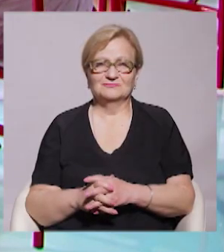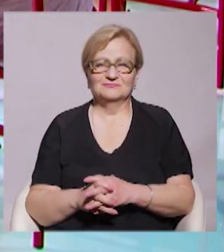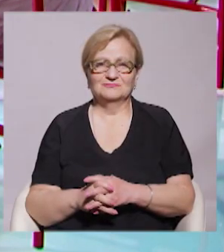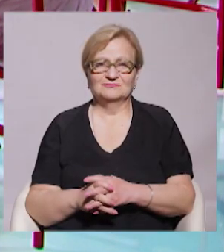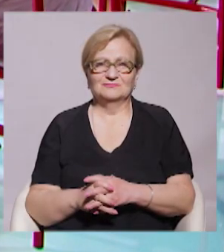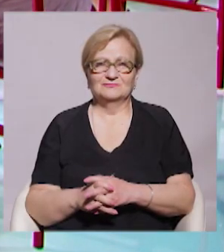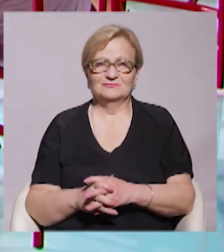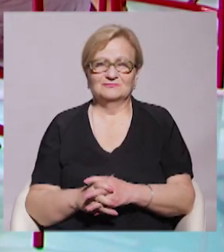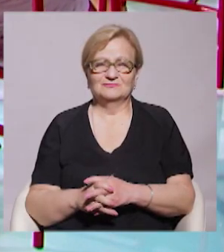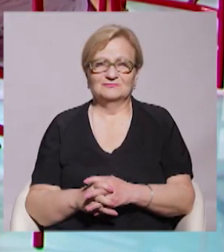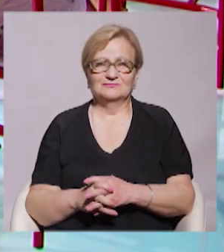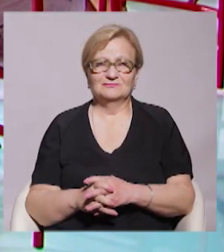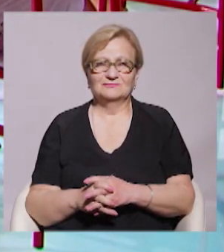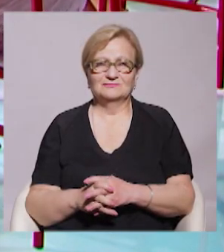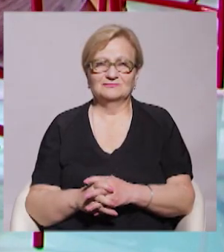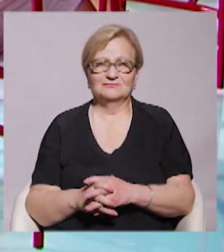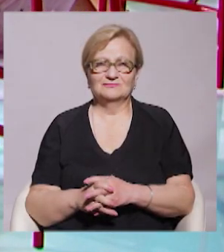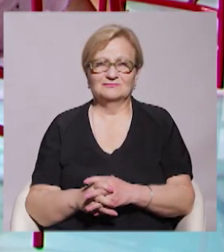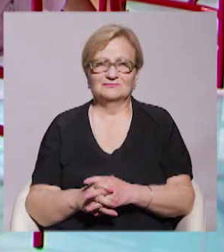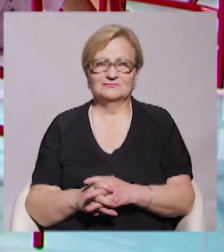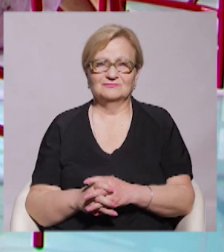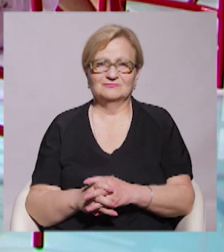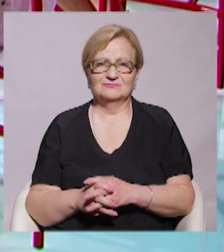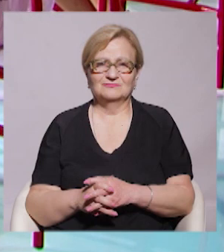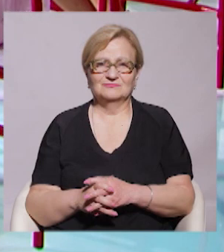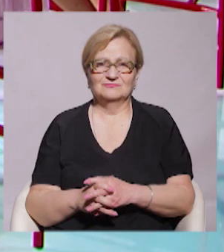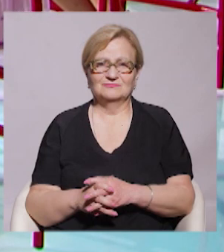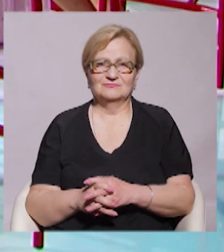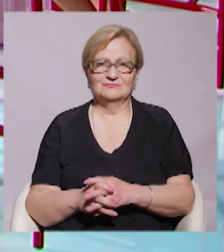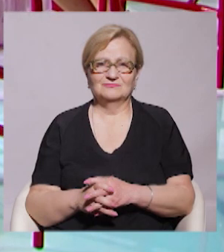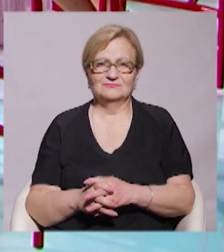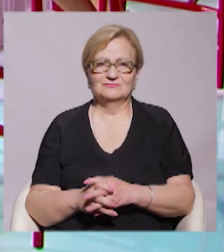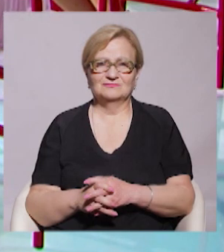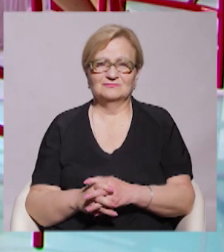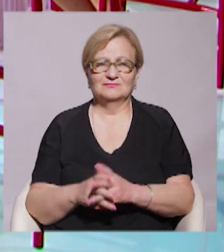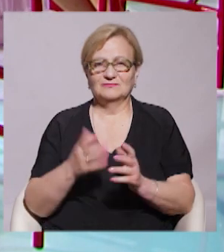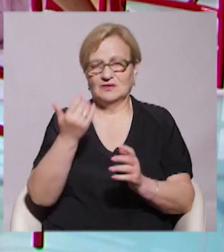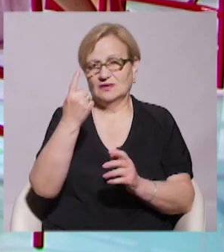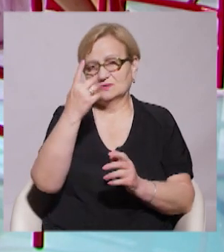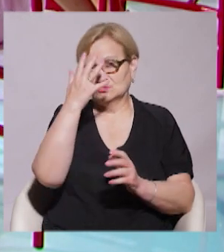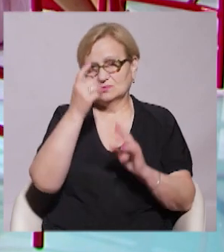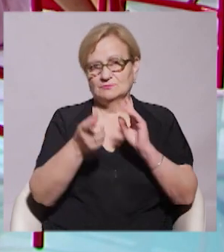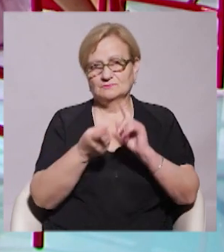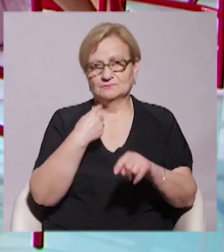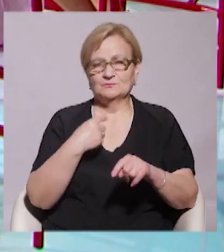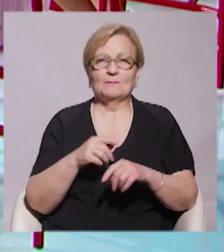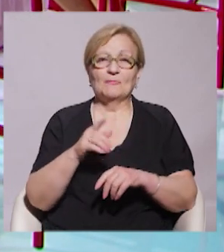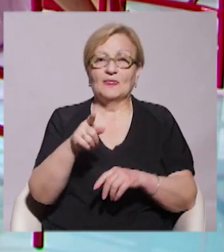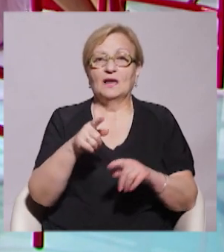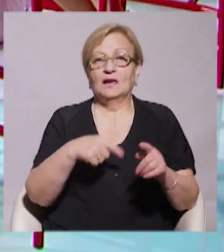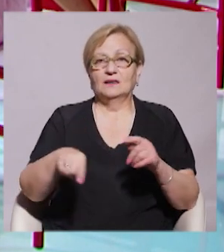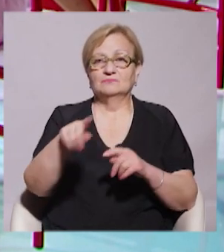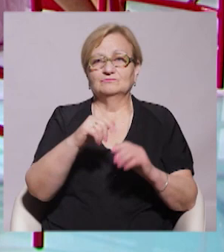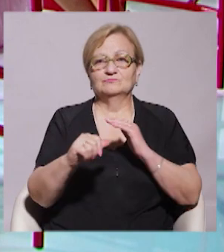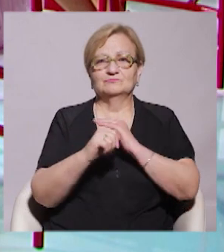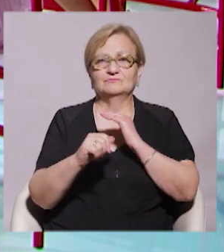ახლა ეს სურათი სკოლა გამოვტოვოთ სკოლა ისე მე უნდა დამეხმაროთ